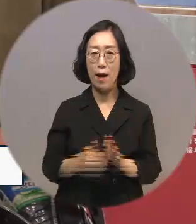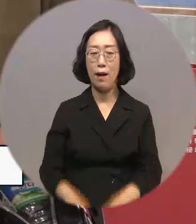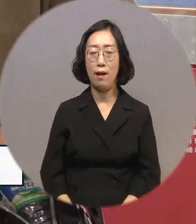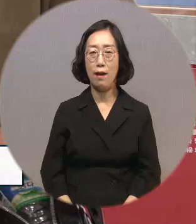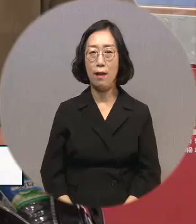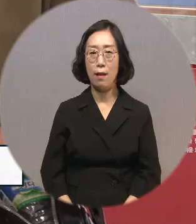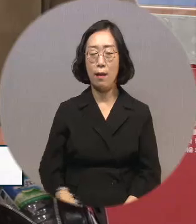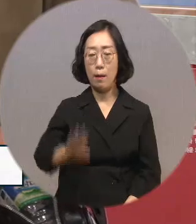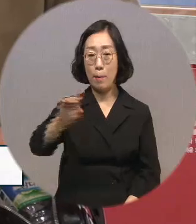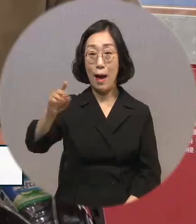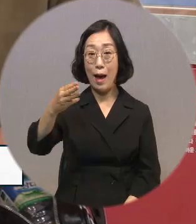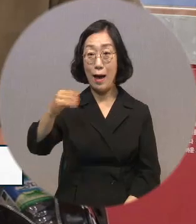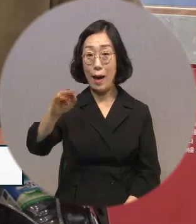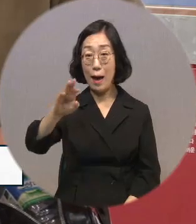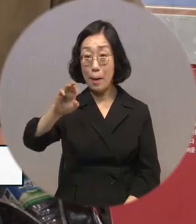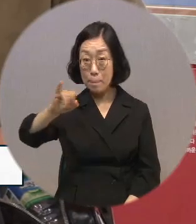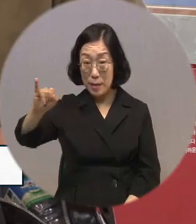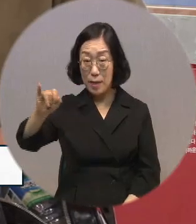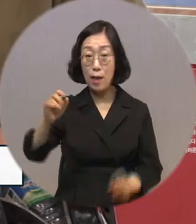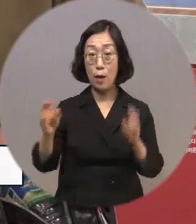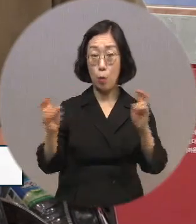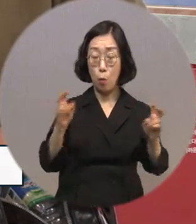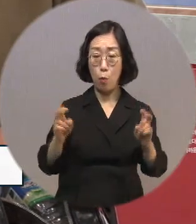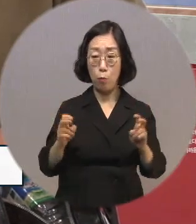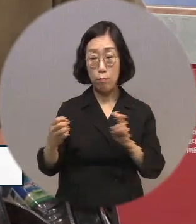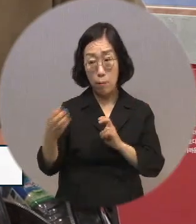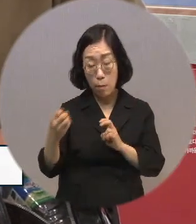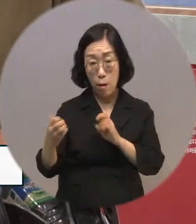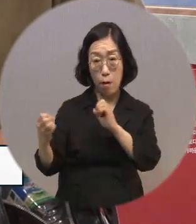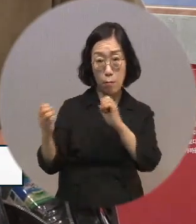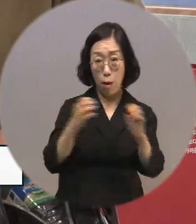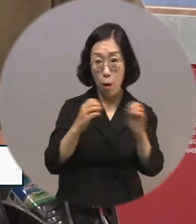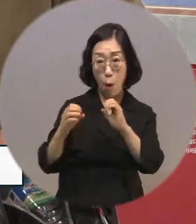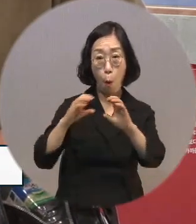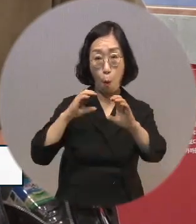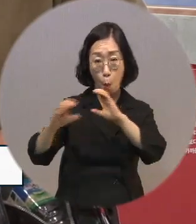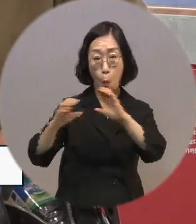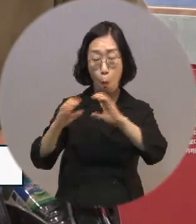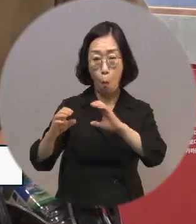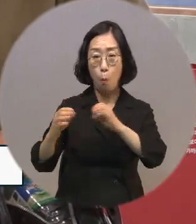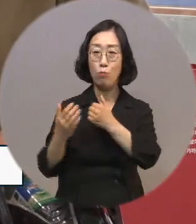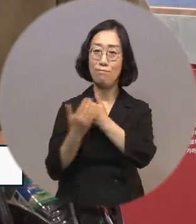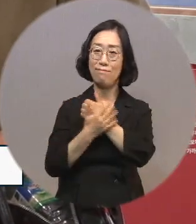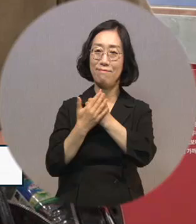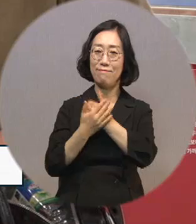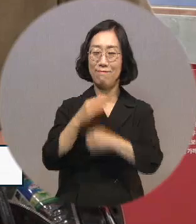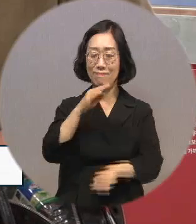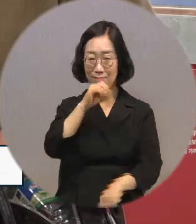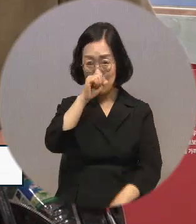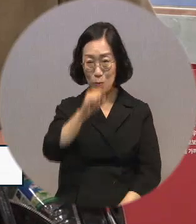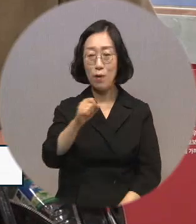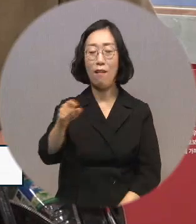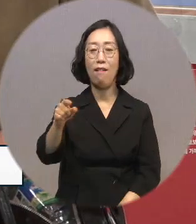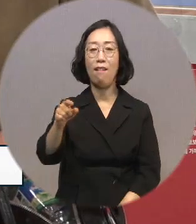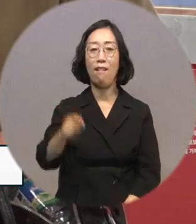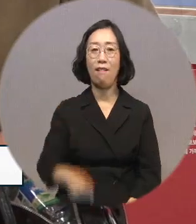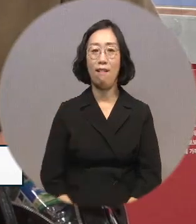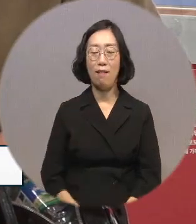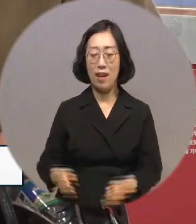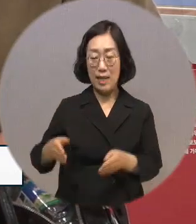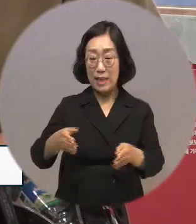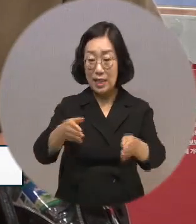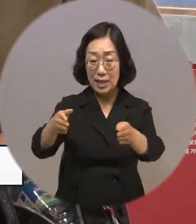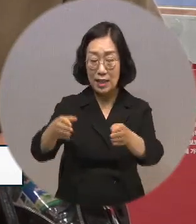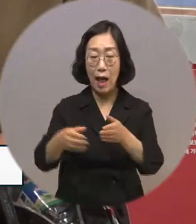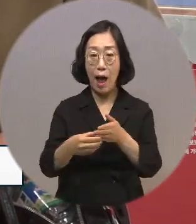그 바람이가 생각보다 말을 잘 알아듣고 얘기를 친절하게 해줘서 신기했고 길